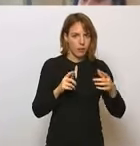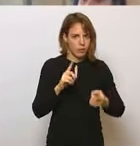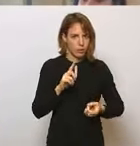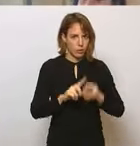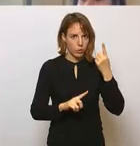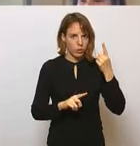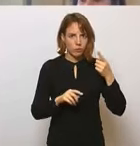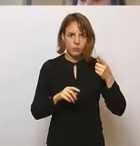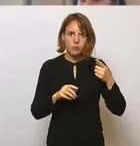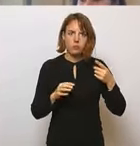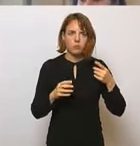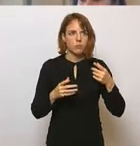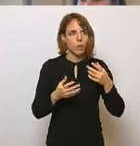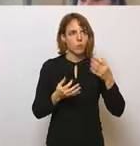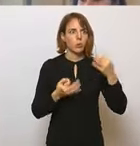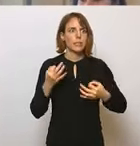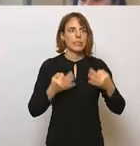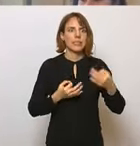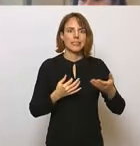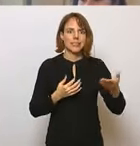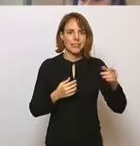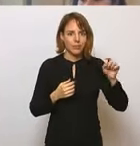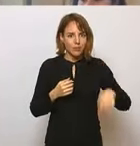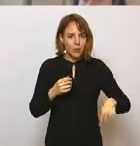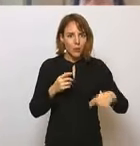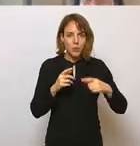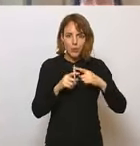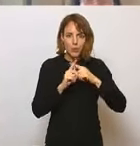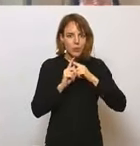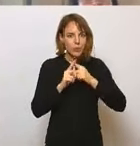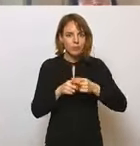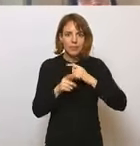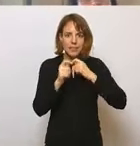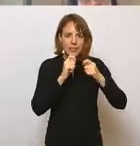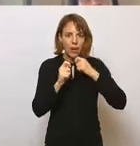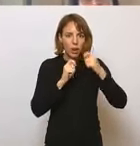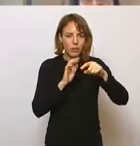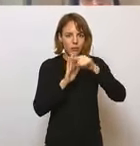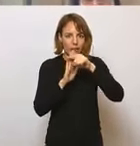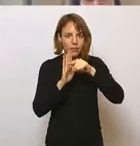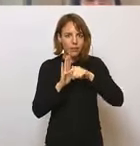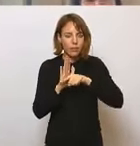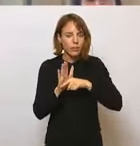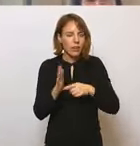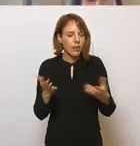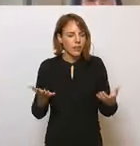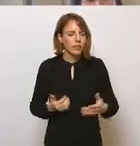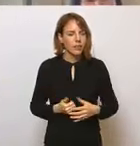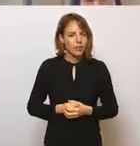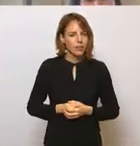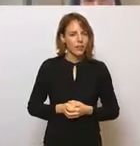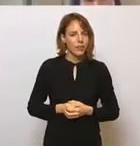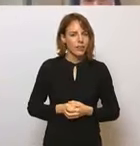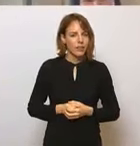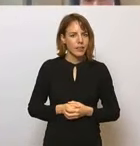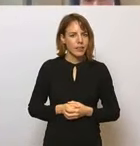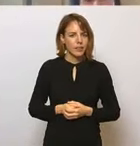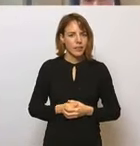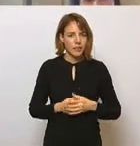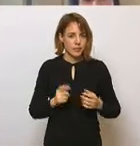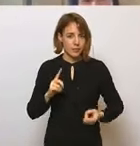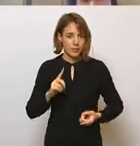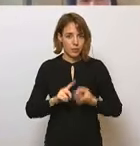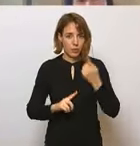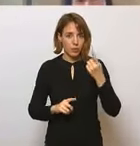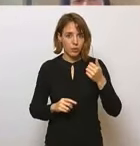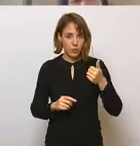question de justice, un dialogue réglementaire, puisque ce sont des entreprises qui sont assez différentes les unes des autres, et donc il faut bien qu'il